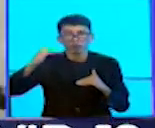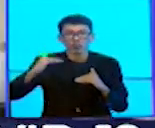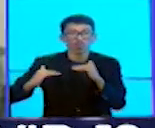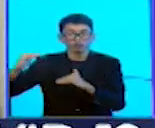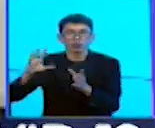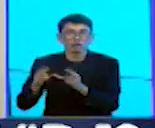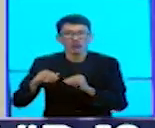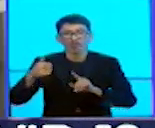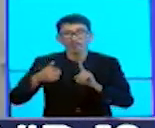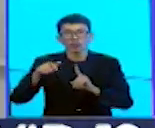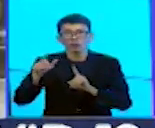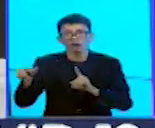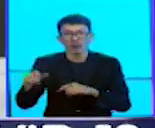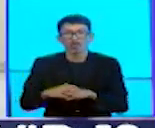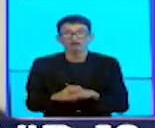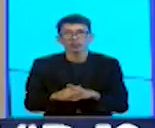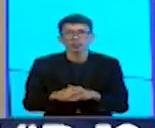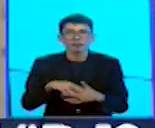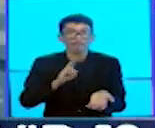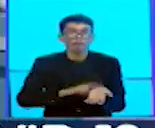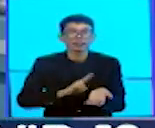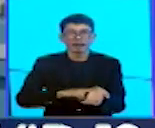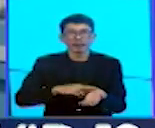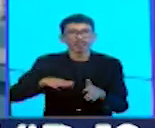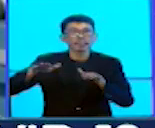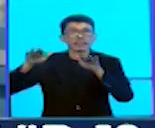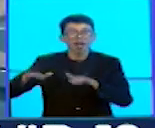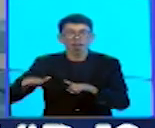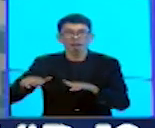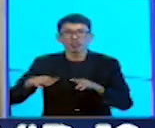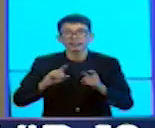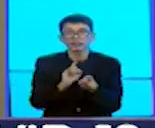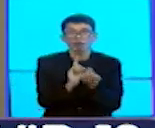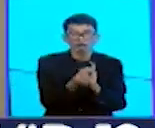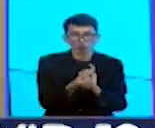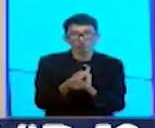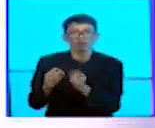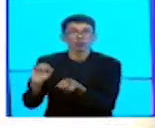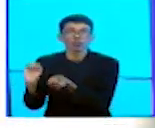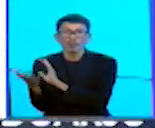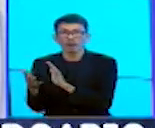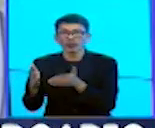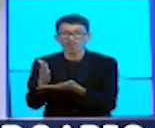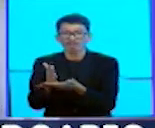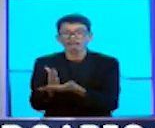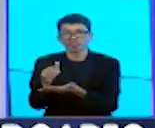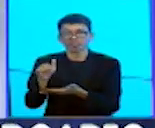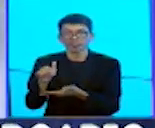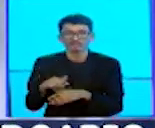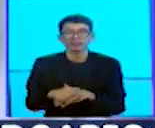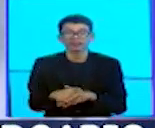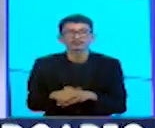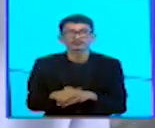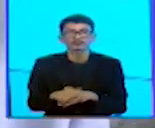pasien COVID-19 yang dirawat, rata-rata didominasi pasien yang tinggal di perbatasan Sidoarjo dengan Surabaya. Ada tren